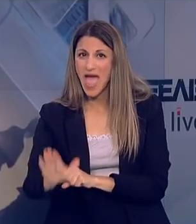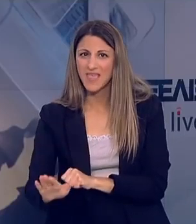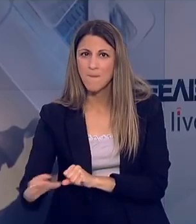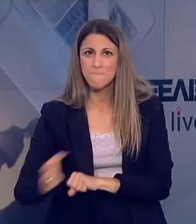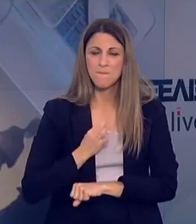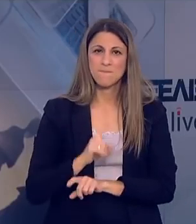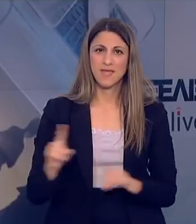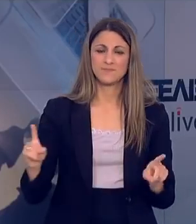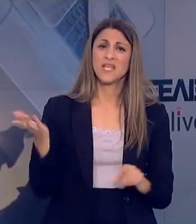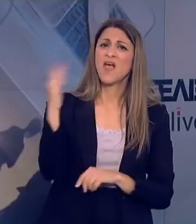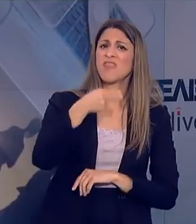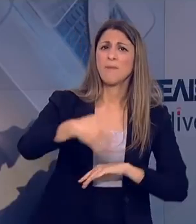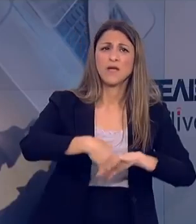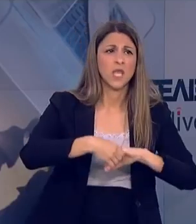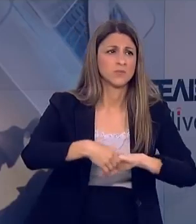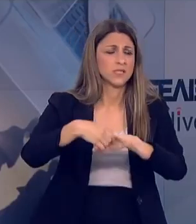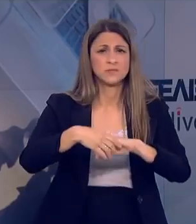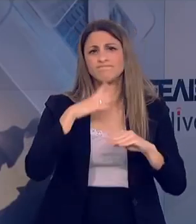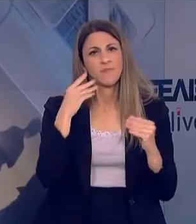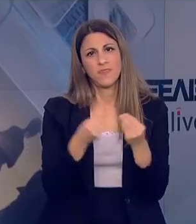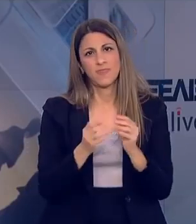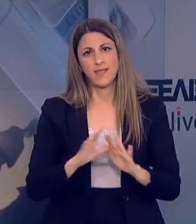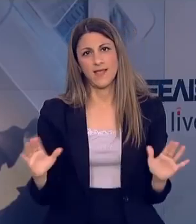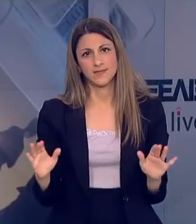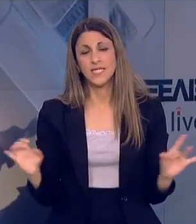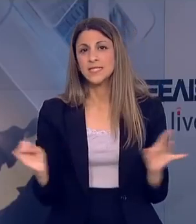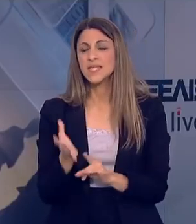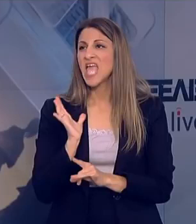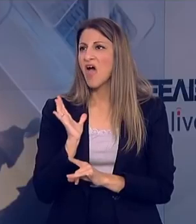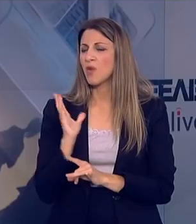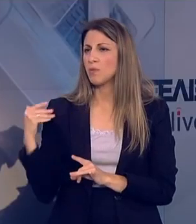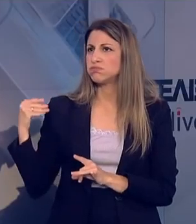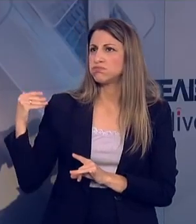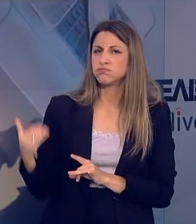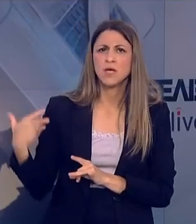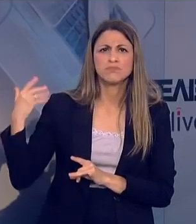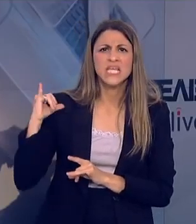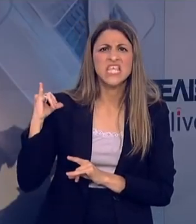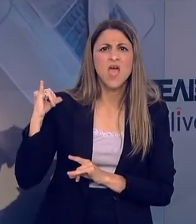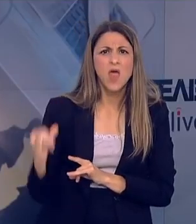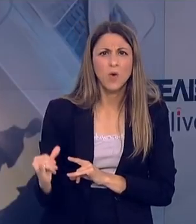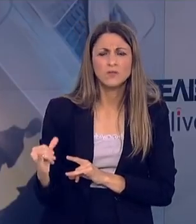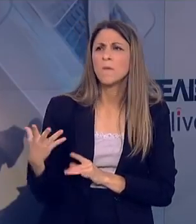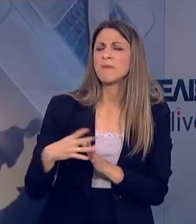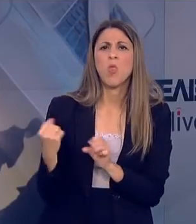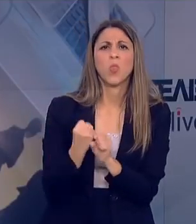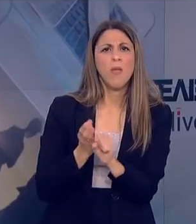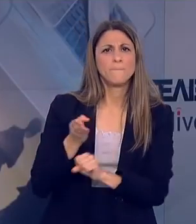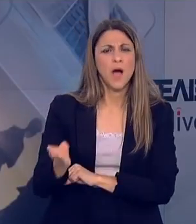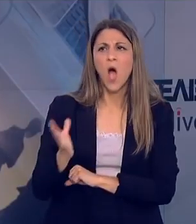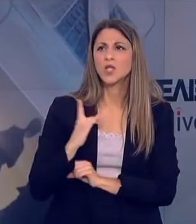δεν χρειάζονται χειραψίες και αγκαλιές στον εργασιακό μας χώρο, όπου υπάρχουν άνθρωποι που μπορεί να τους έχουμε δει για πολύ καιρό. Οτιδήποτε